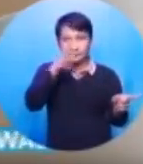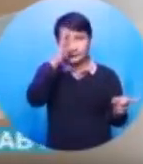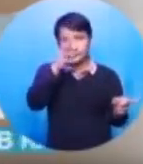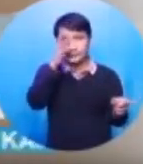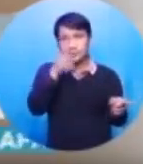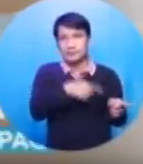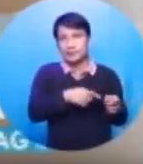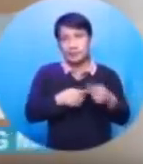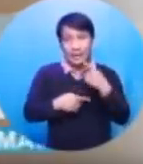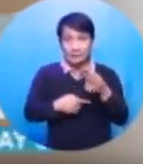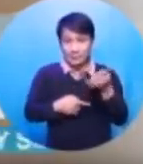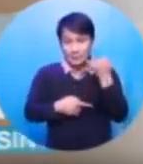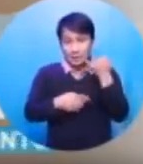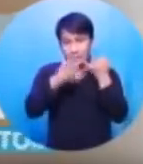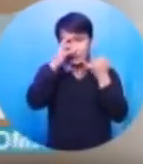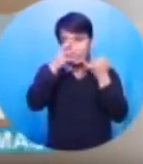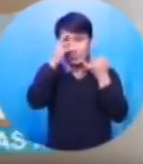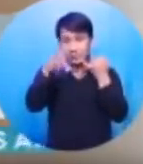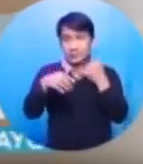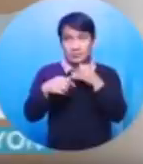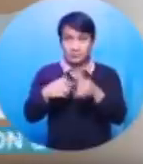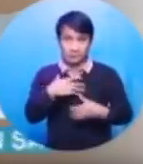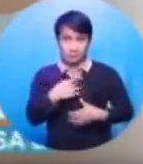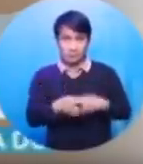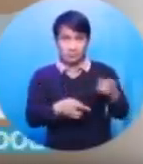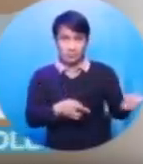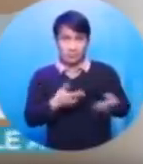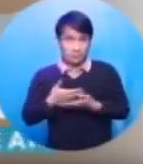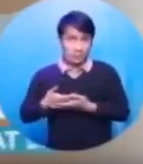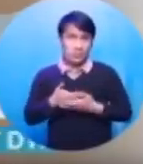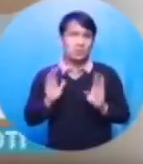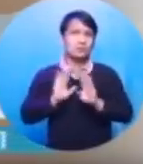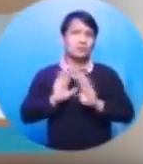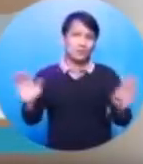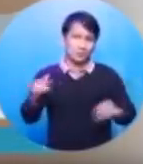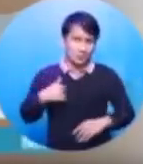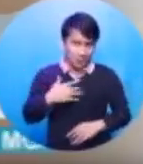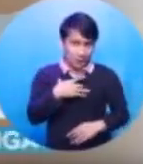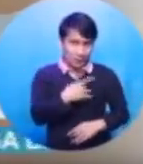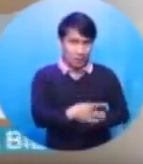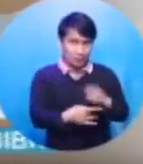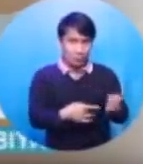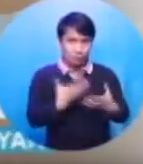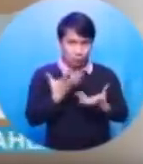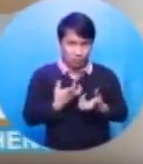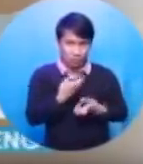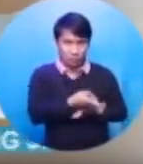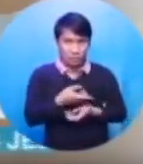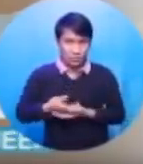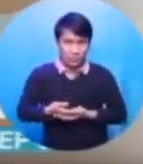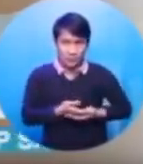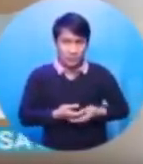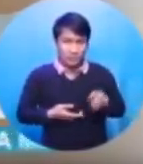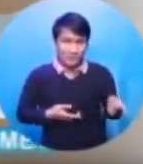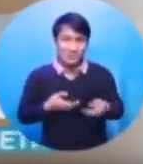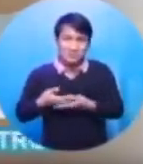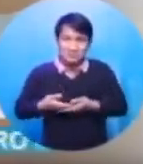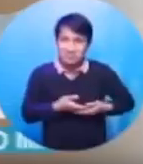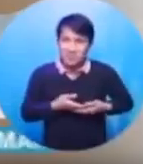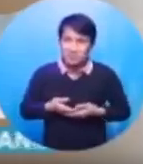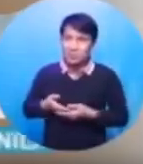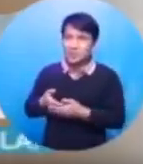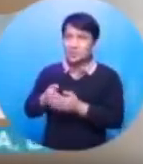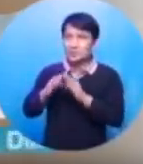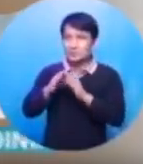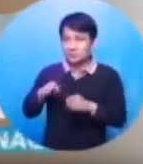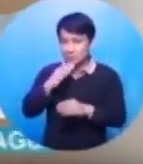yan, sir. Na hindi ko sir. Gusto yung bata. Gusto ko yung bata, sir. Kaya lang po, sir, yan po ang inaano niya ang bata para